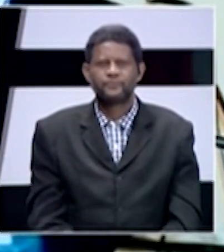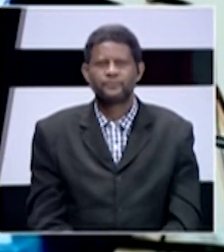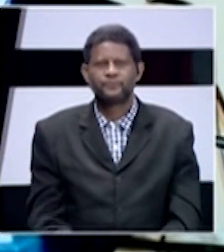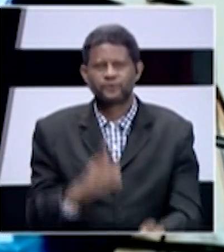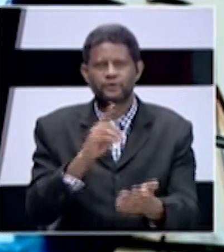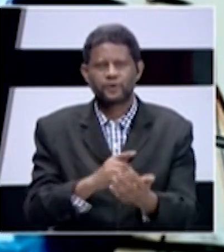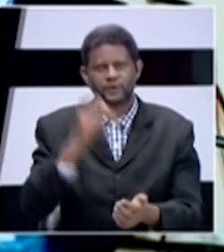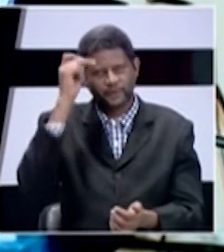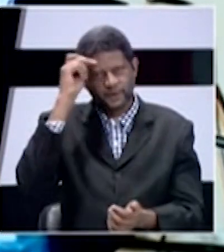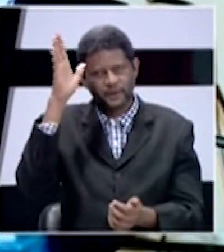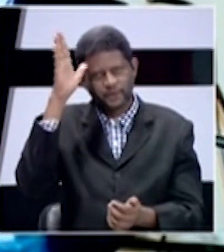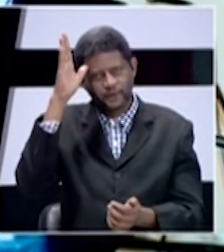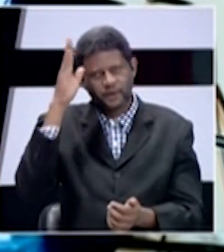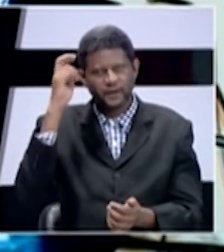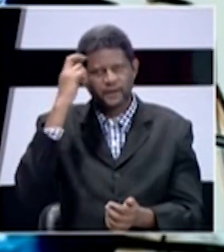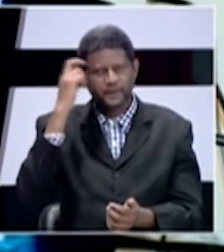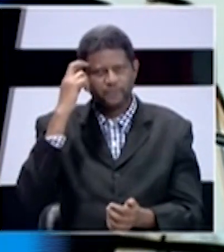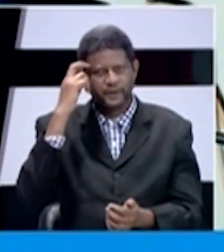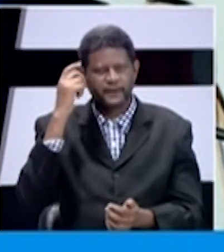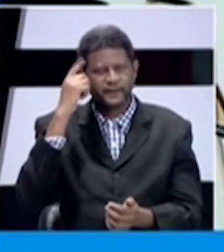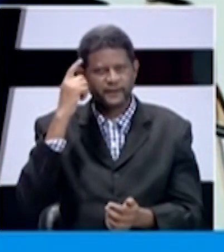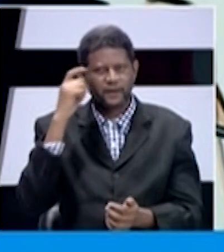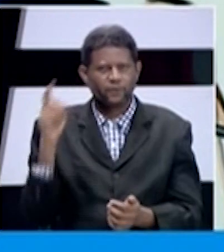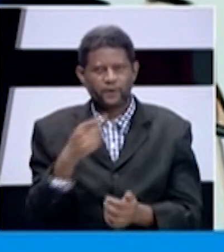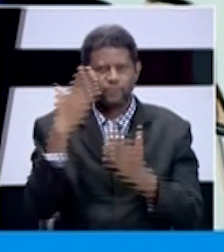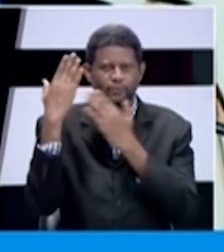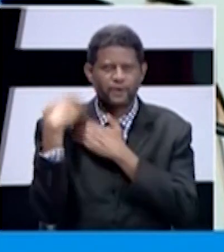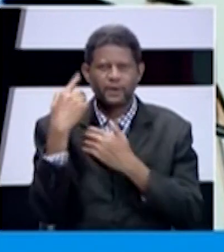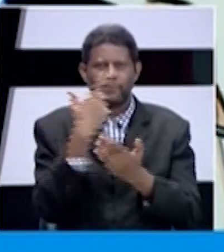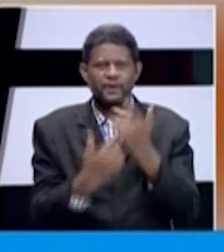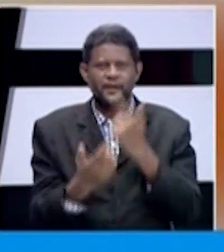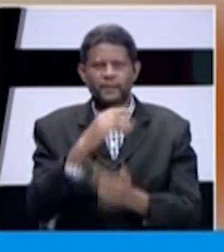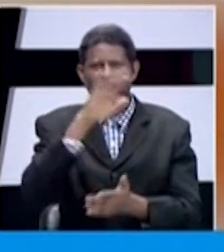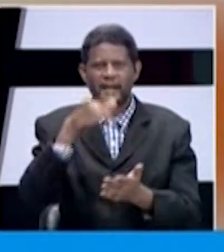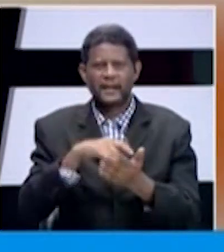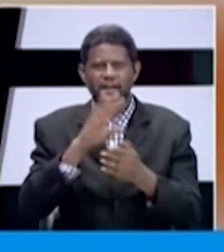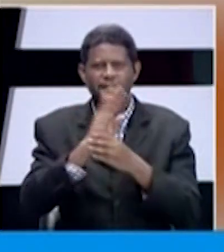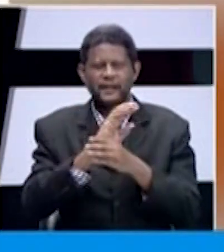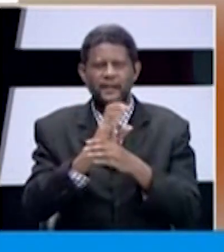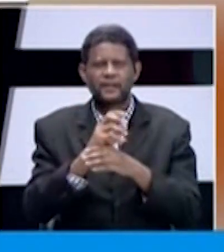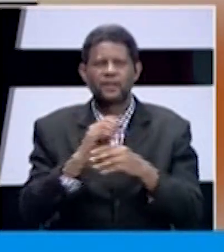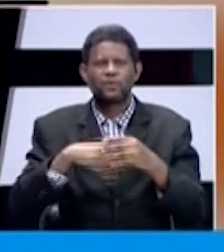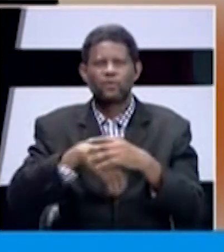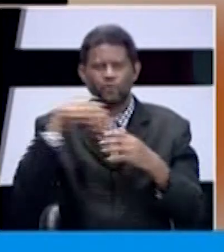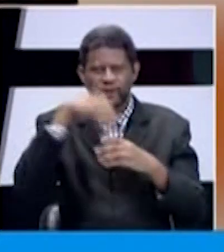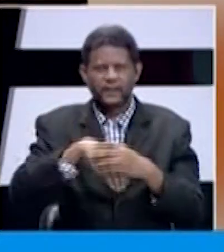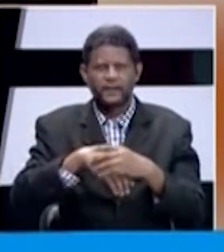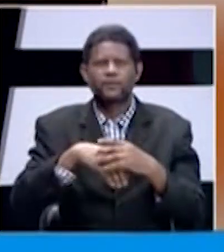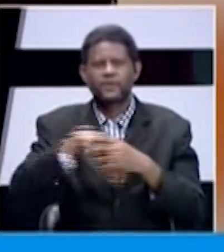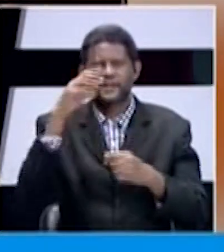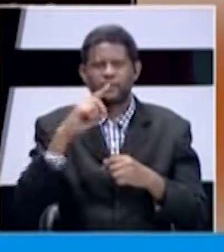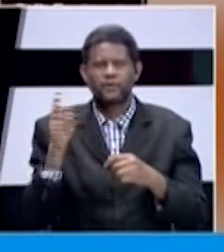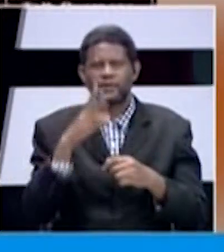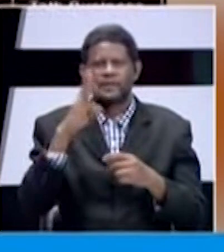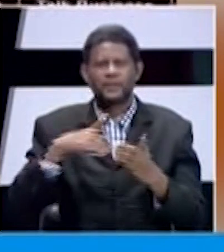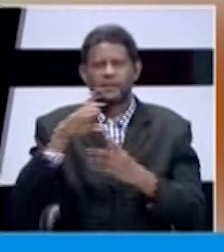دكتور دبرتسين غبره ميكيل رئيس محدار تگراي كوين مشامم مزرارو معخانات زينا وشت عدن وصان كوينلم ابشر شكلو مرصا